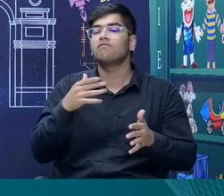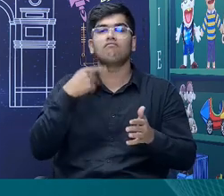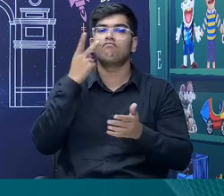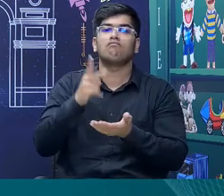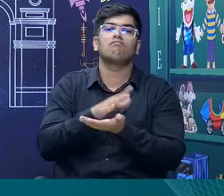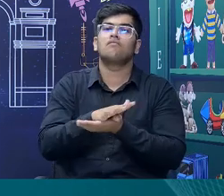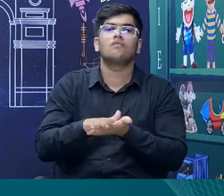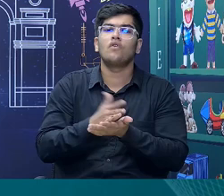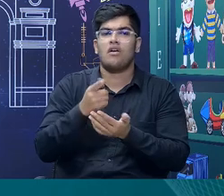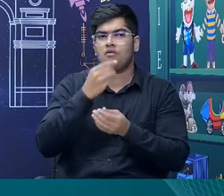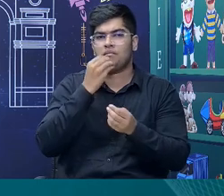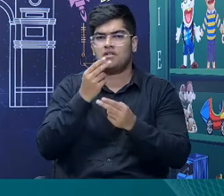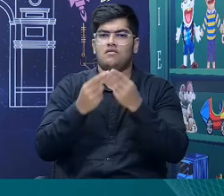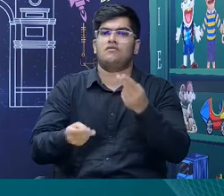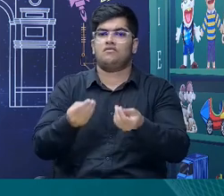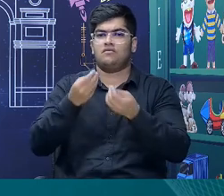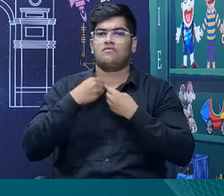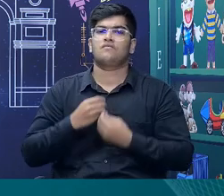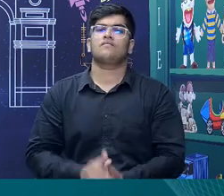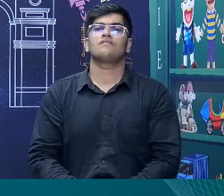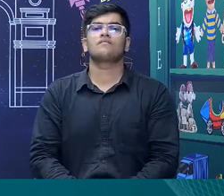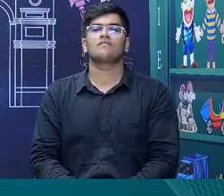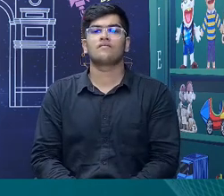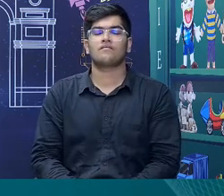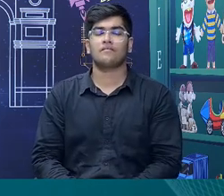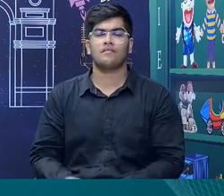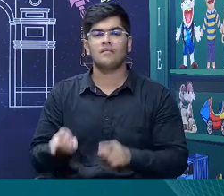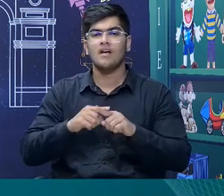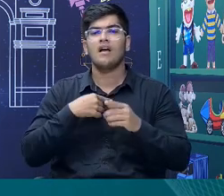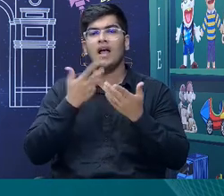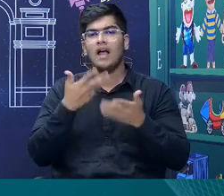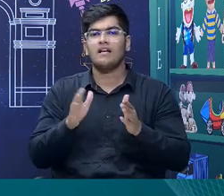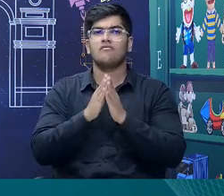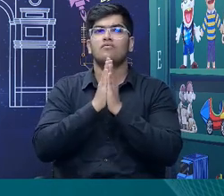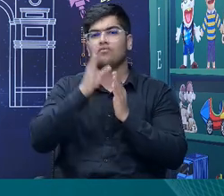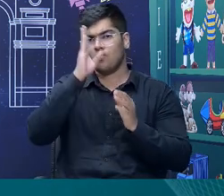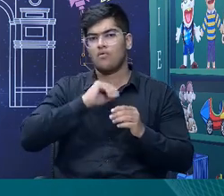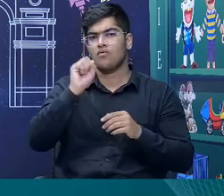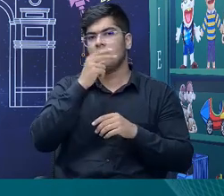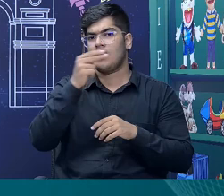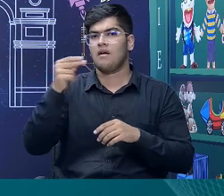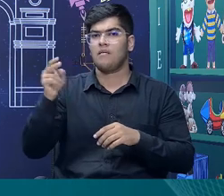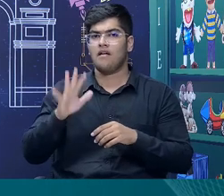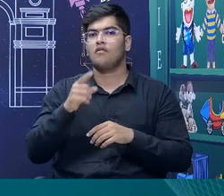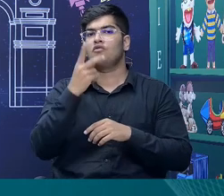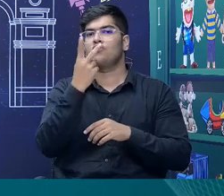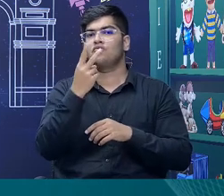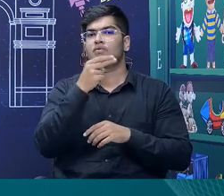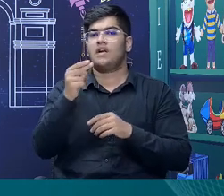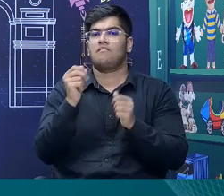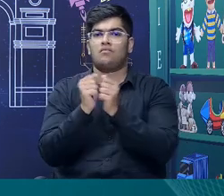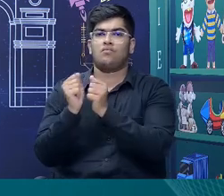कुछ बताएंगे और साथ ही साथ जब हम किन्ही भी हमें अपने भगवानों का नाम लेते हैं तो दो लोगों का नाम साथ में आता